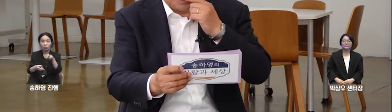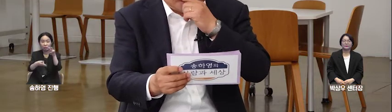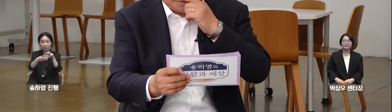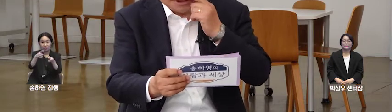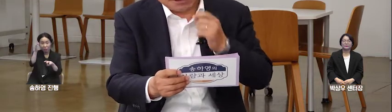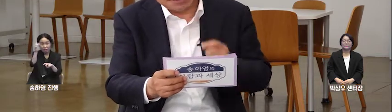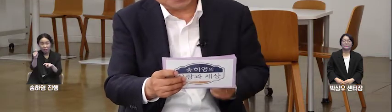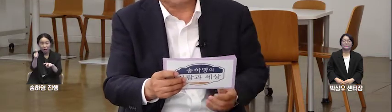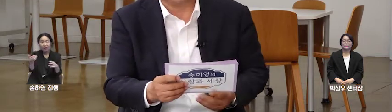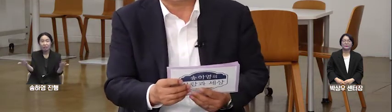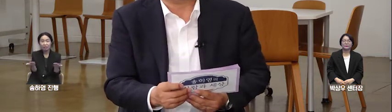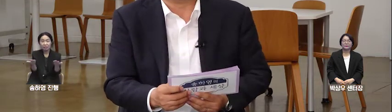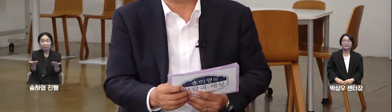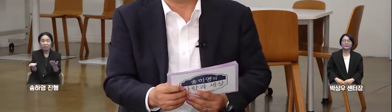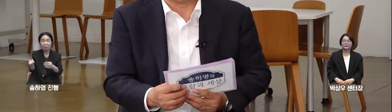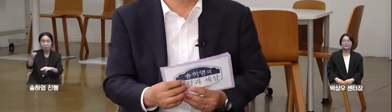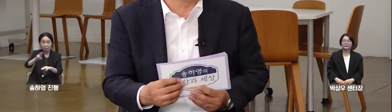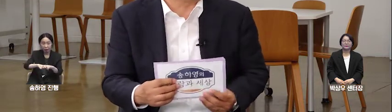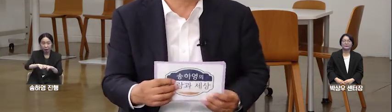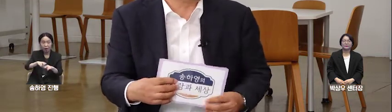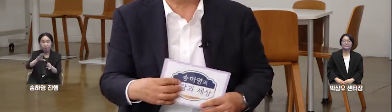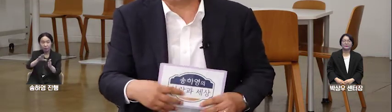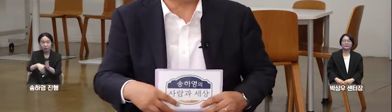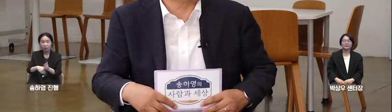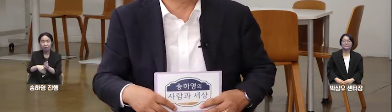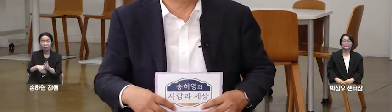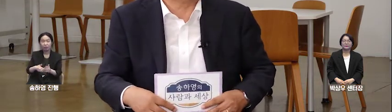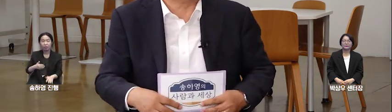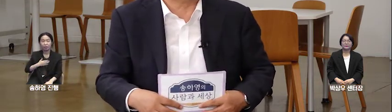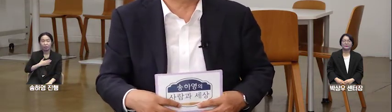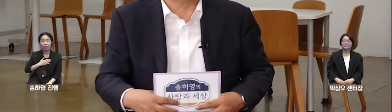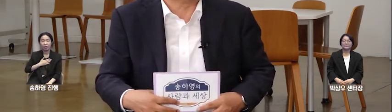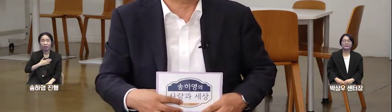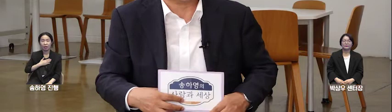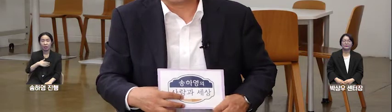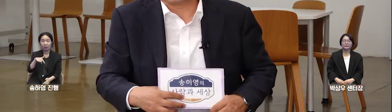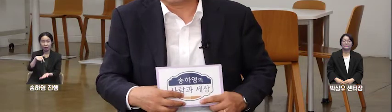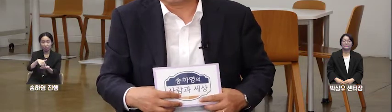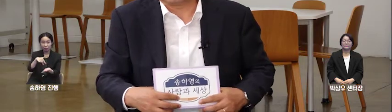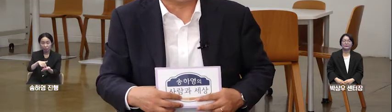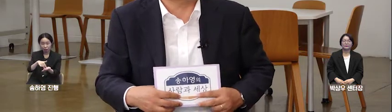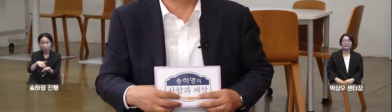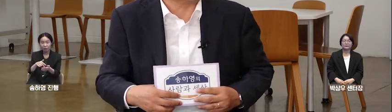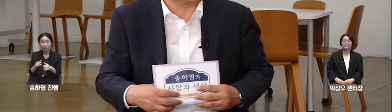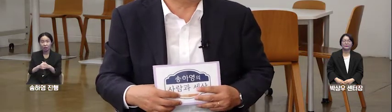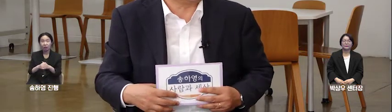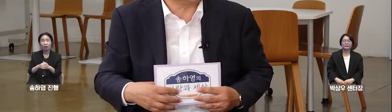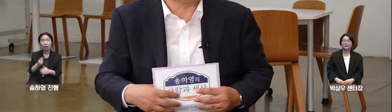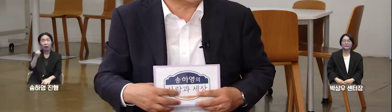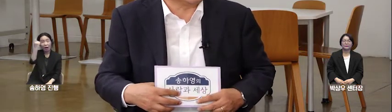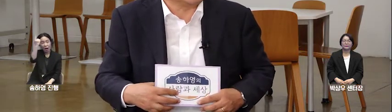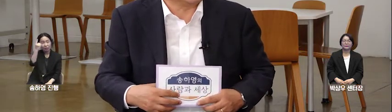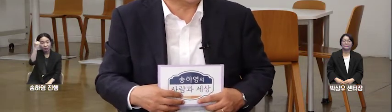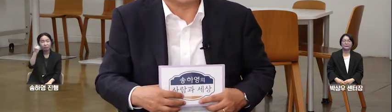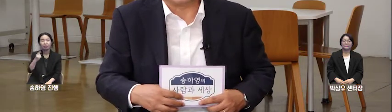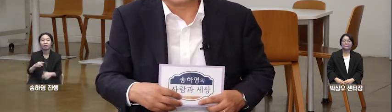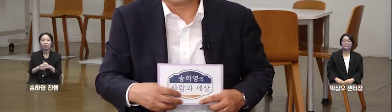센터장을 맡으시면서, 아, 이게 나한테 주어진 어떤, 뭐, 하늘의